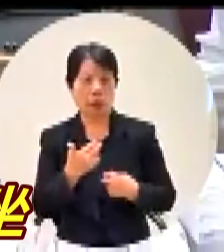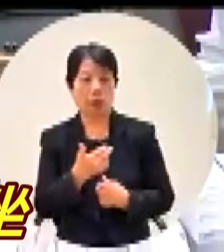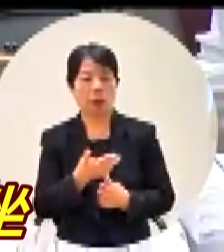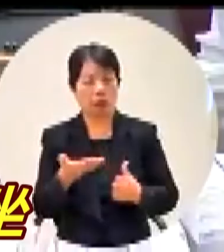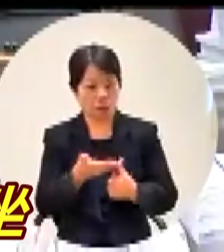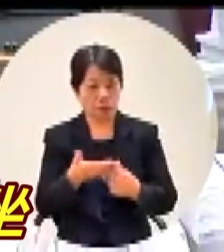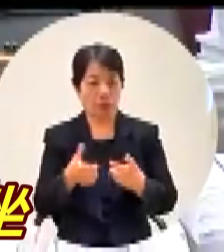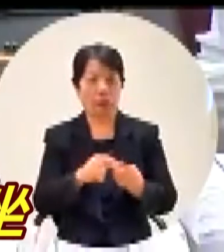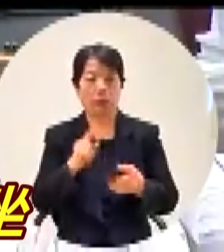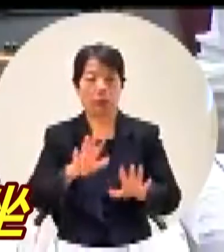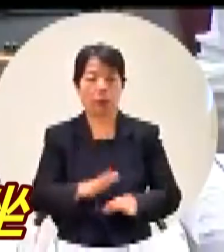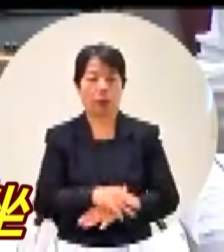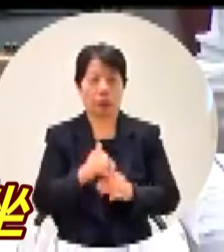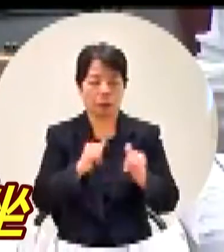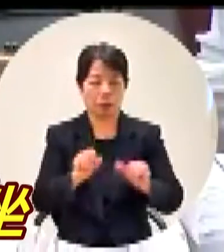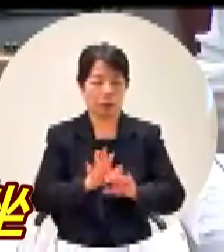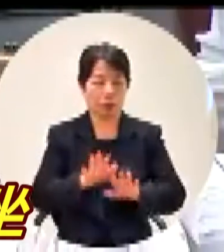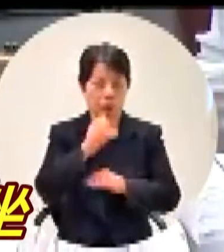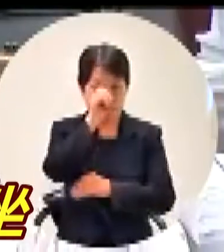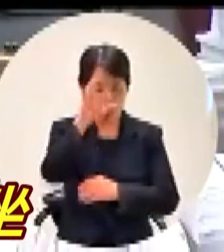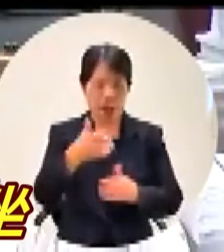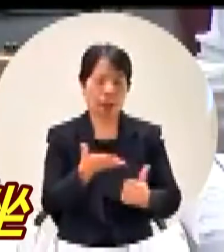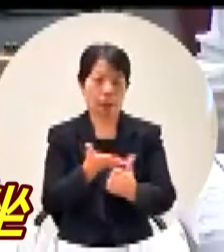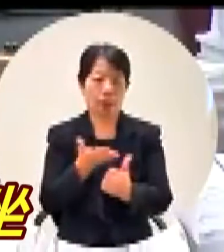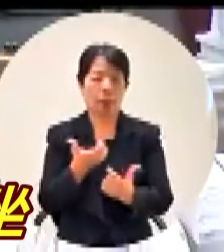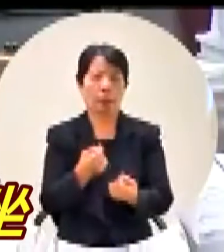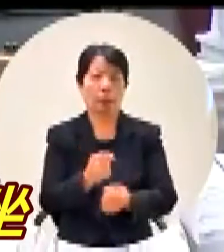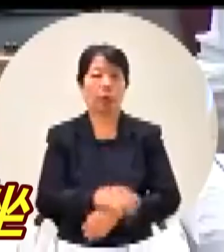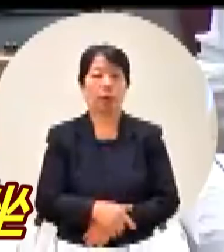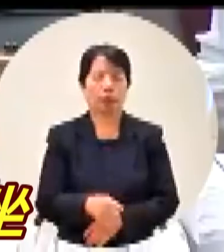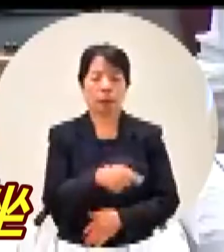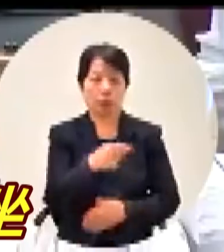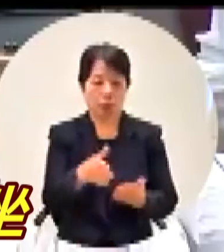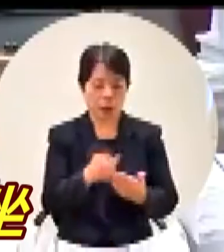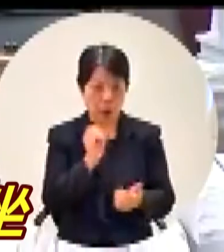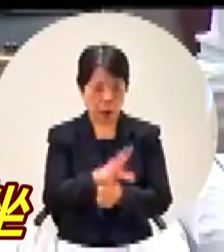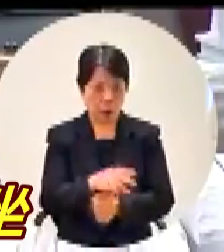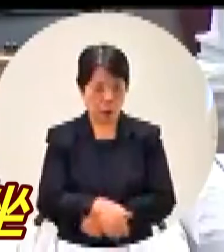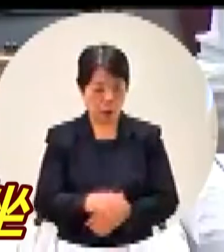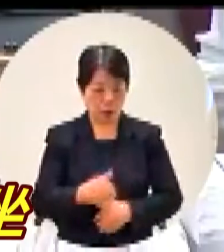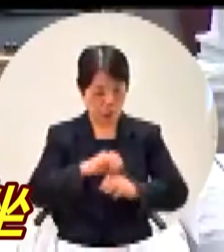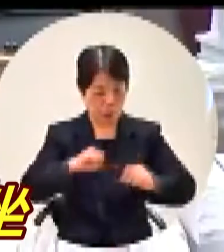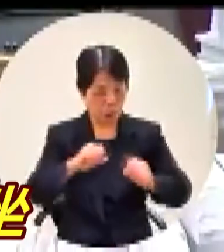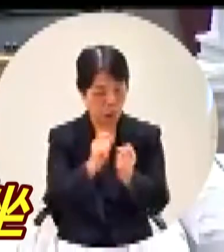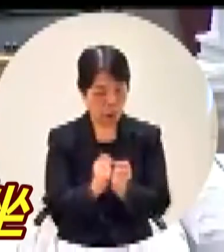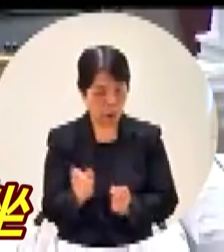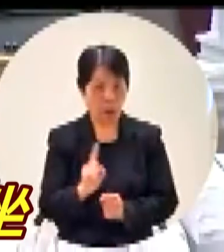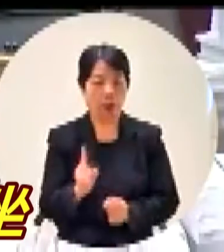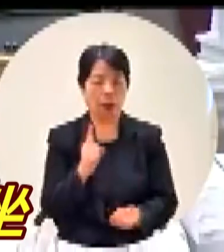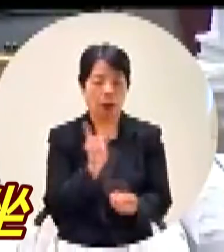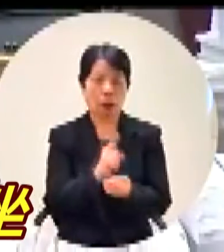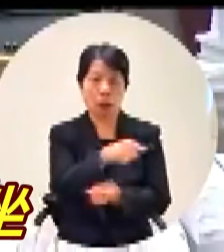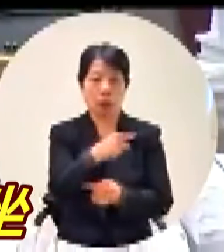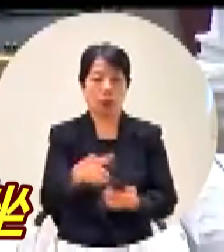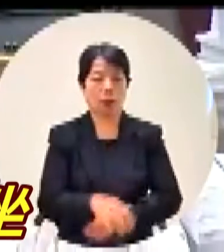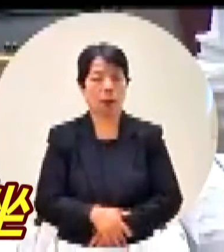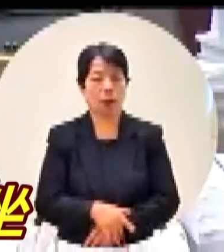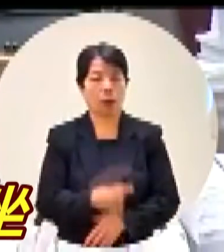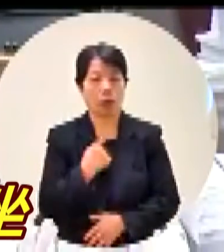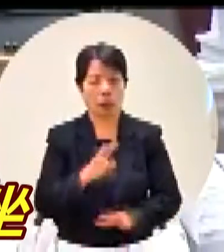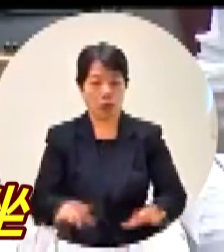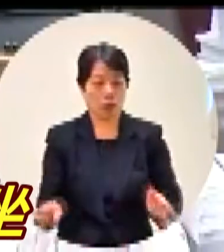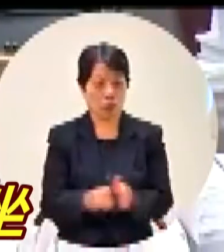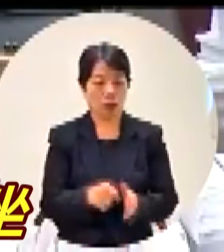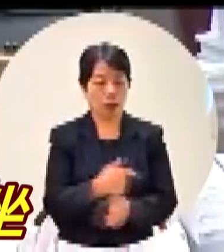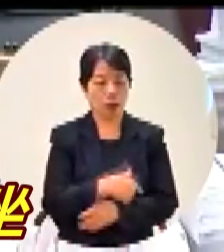在大家捧你，谁会告诉你的真相？谁会告诉你你的岁月静好，只不过是有人